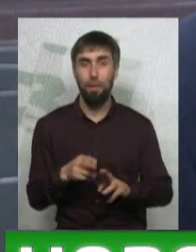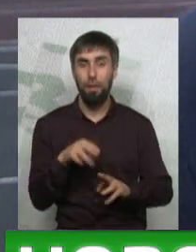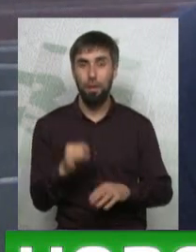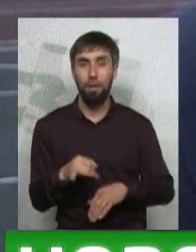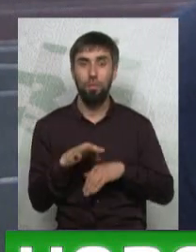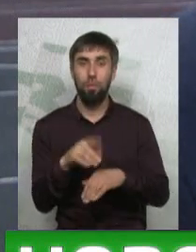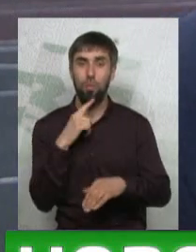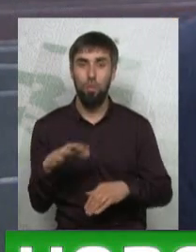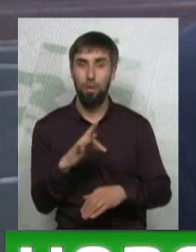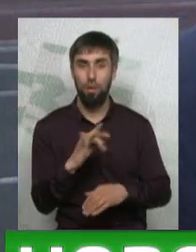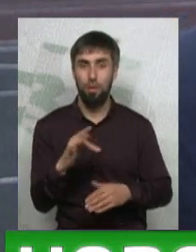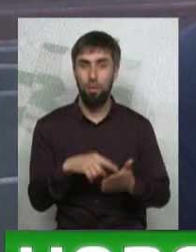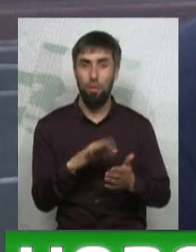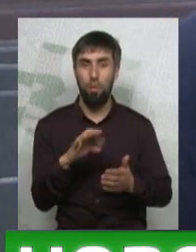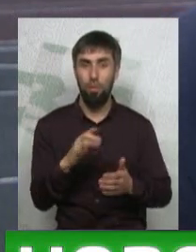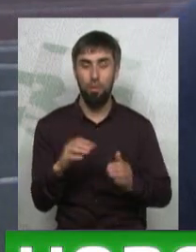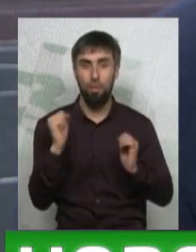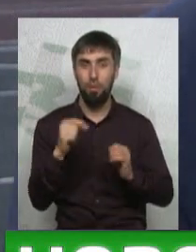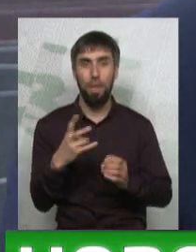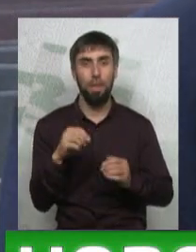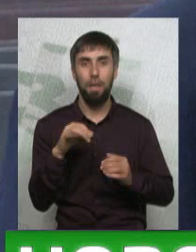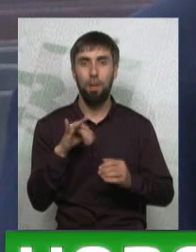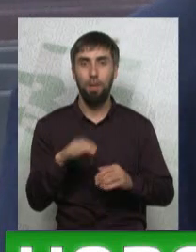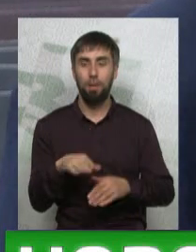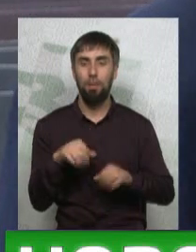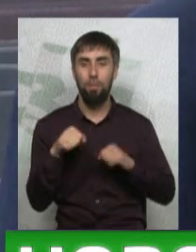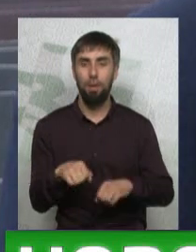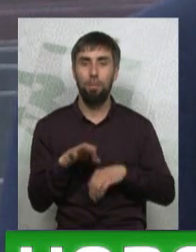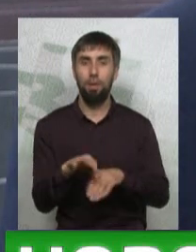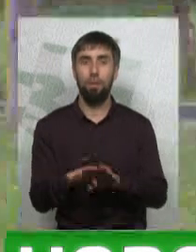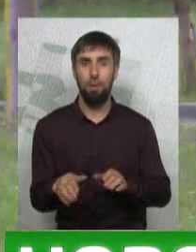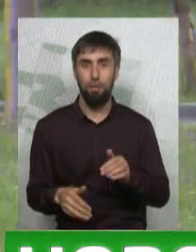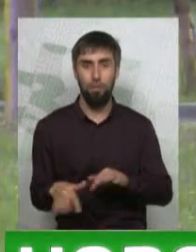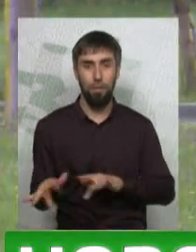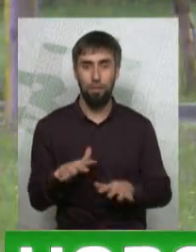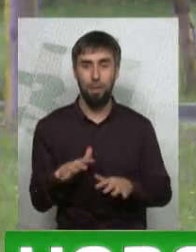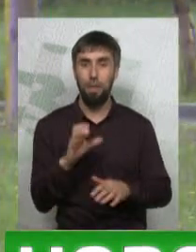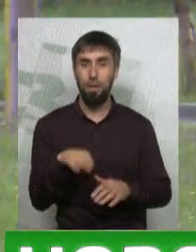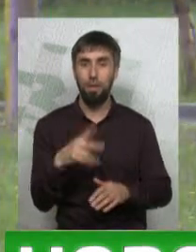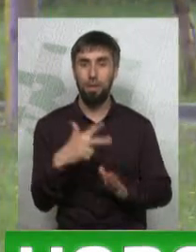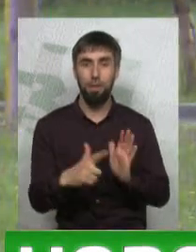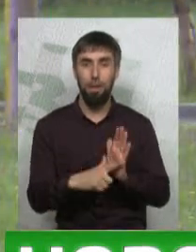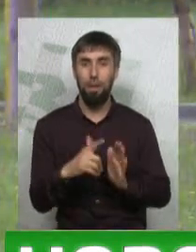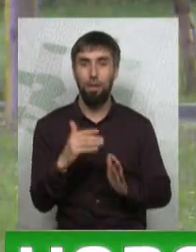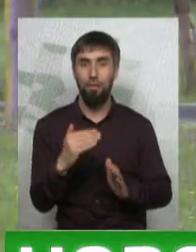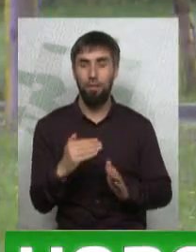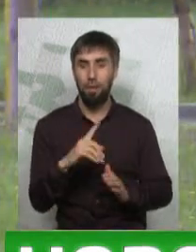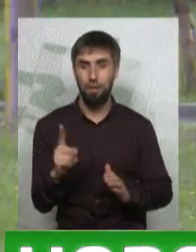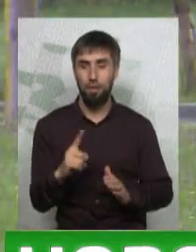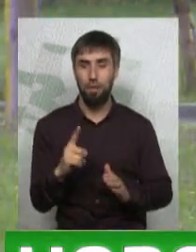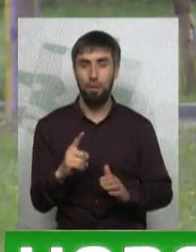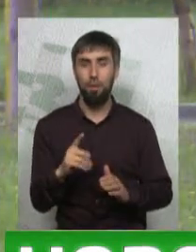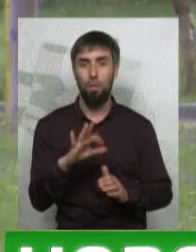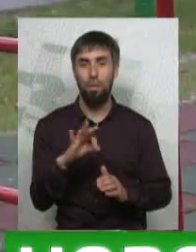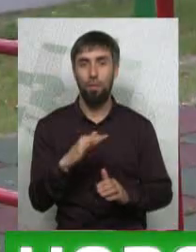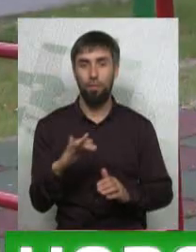во всероссийском реестре объекта спорта, не имеет права проводить подобного рода мероприятия. В статье 37 Федерального закона о физической